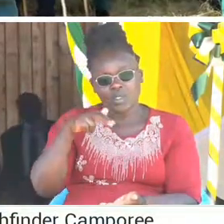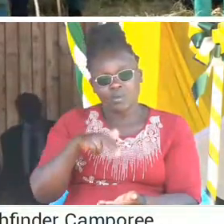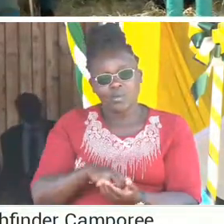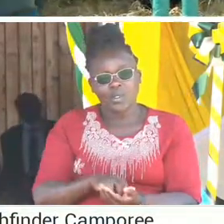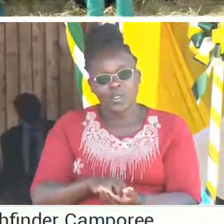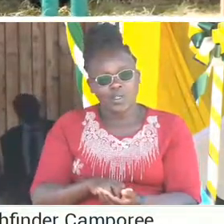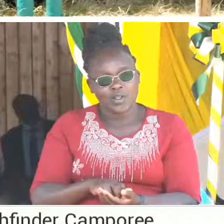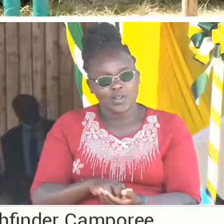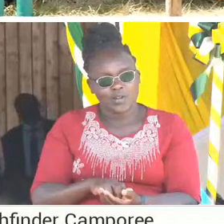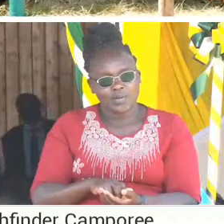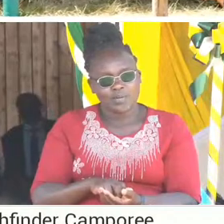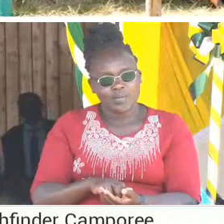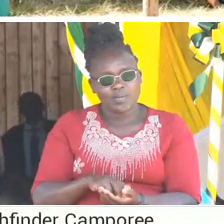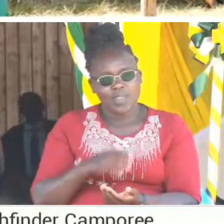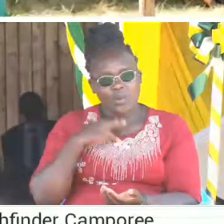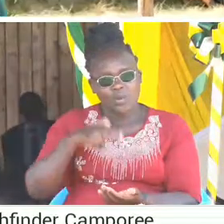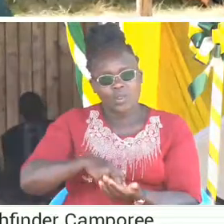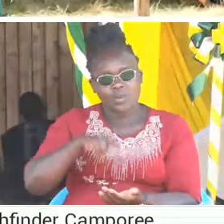Yaani